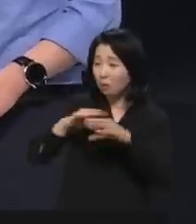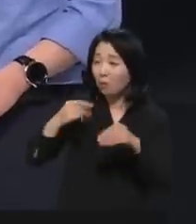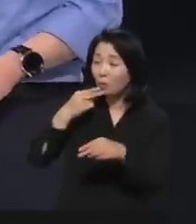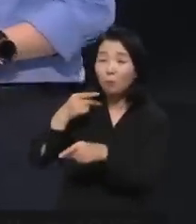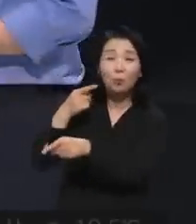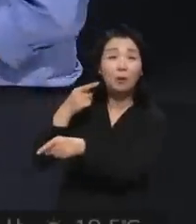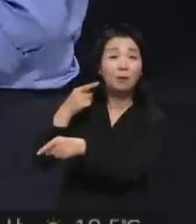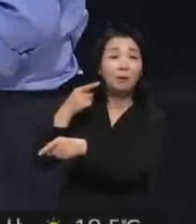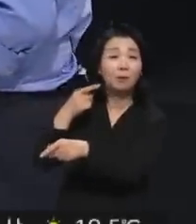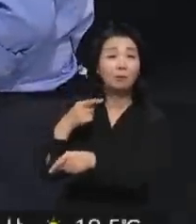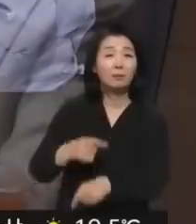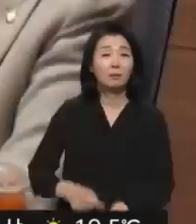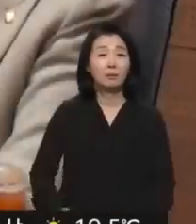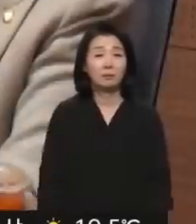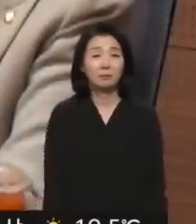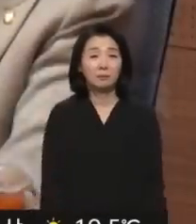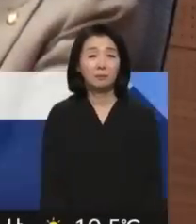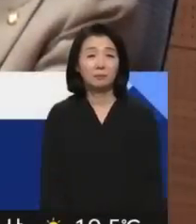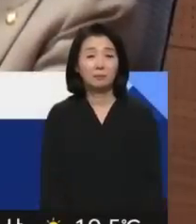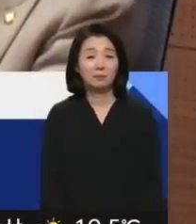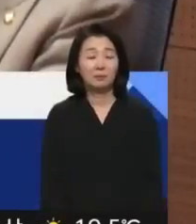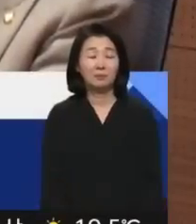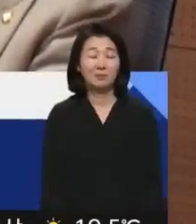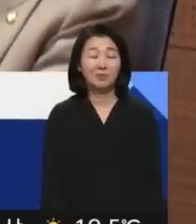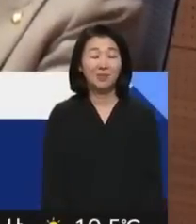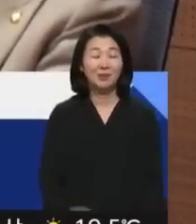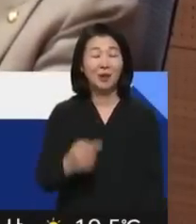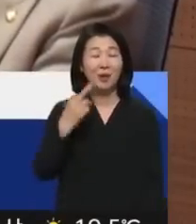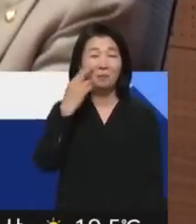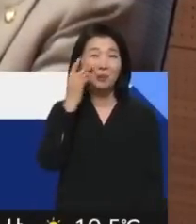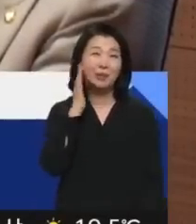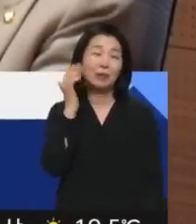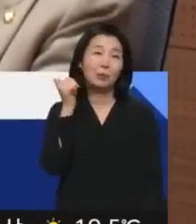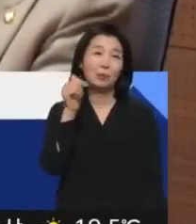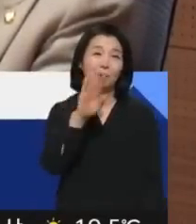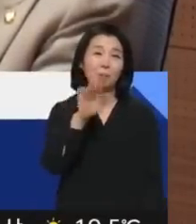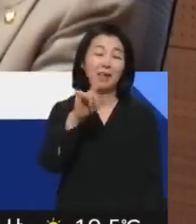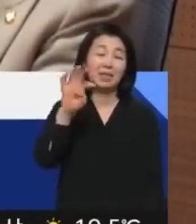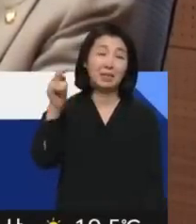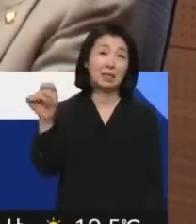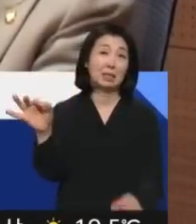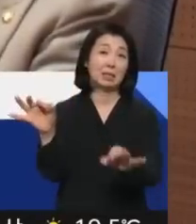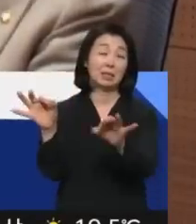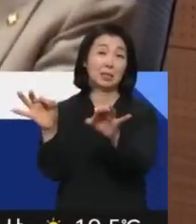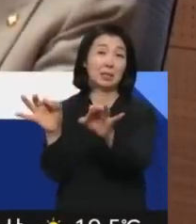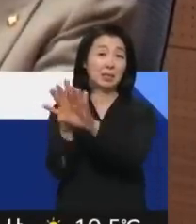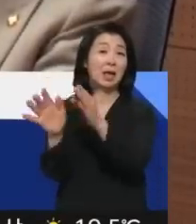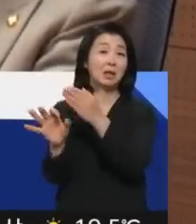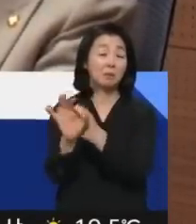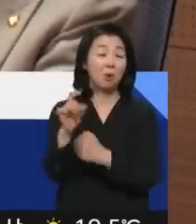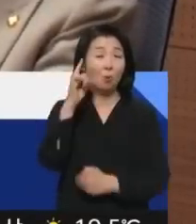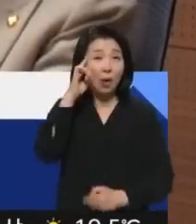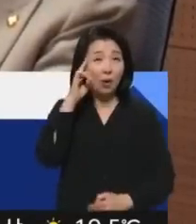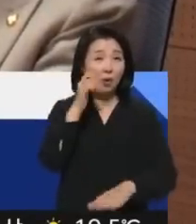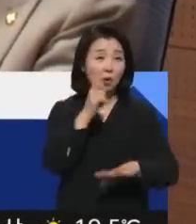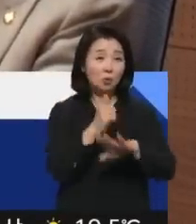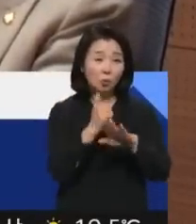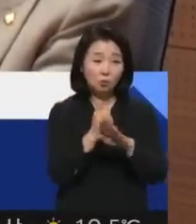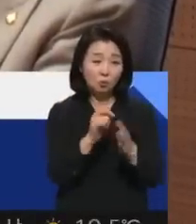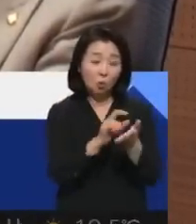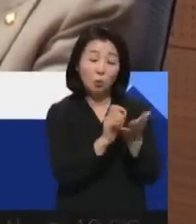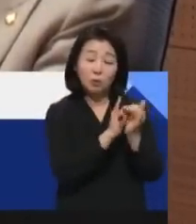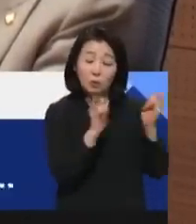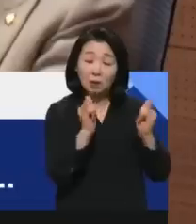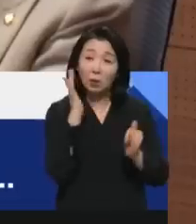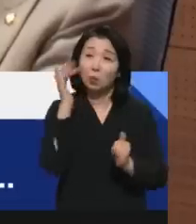걸까요? 바이든 날리면 사건을 가지고서도 대통령실이 직접 언론사 기자들을 고발까지 하지 않았습니까? 네.